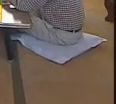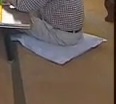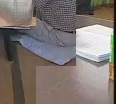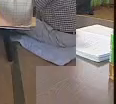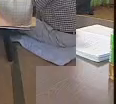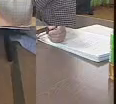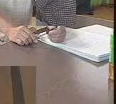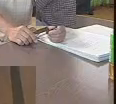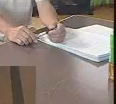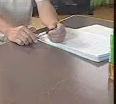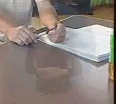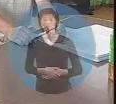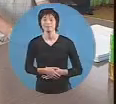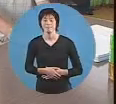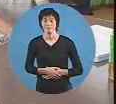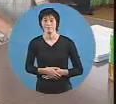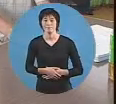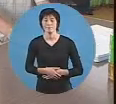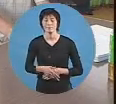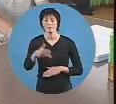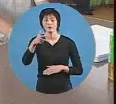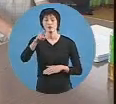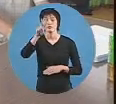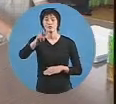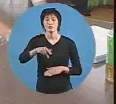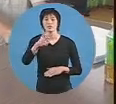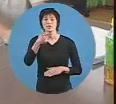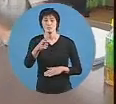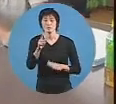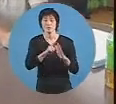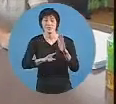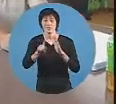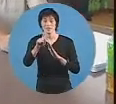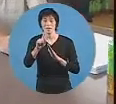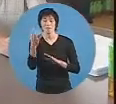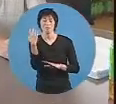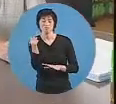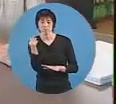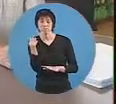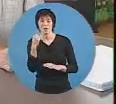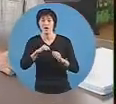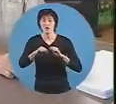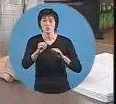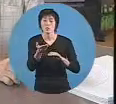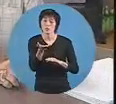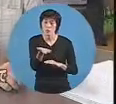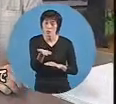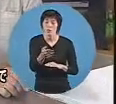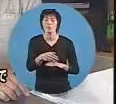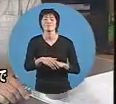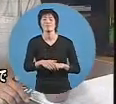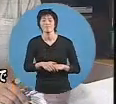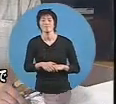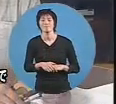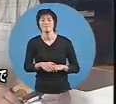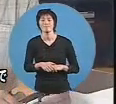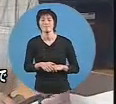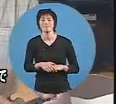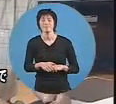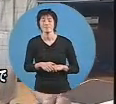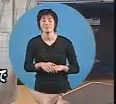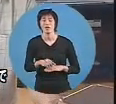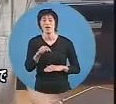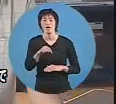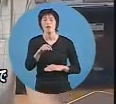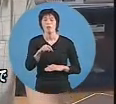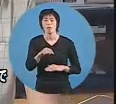ど、 スリムリーダーになられて、はい、まずどのような活動に取り組まれましたか？ はい、私もこの地域でとに